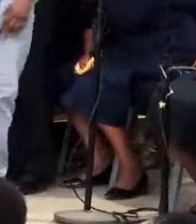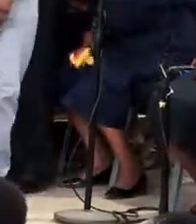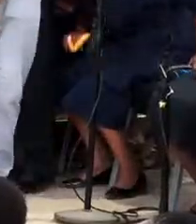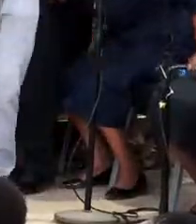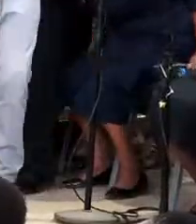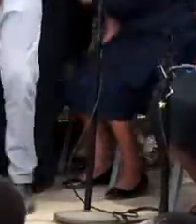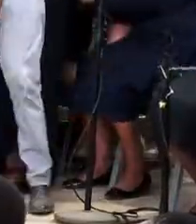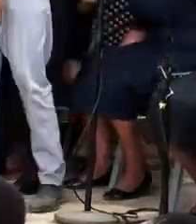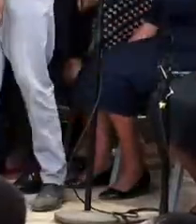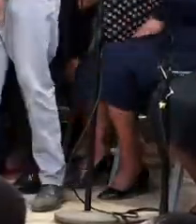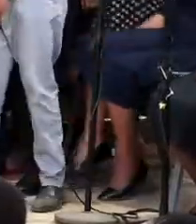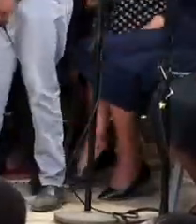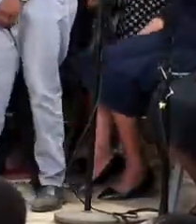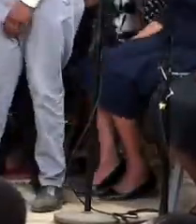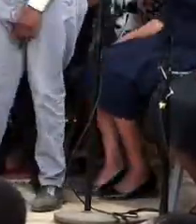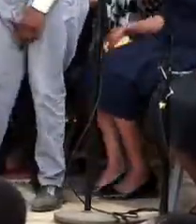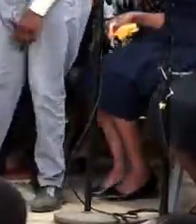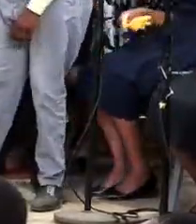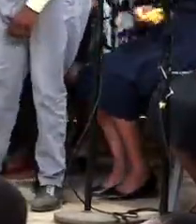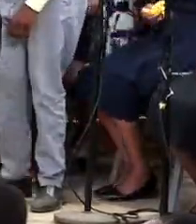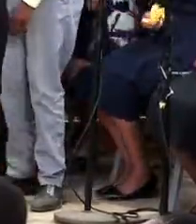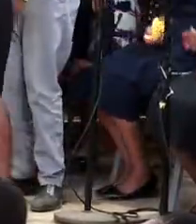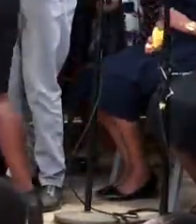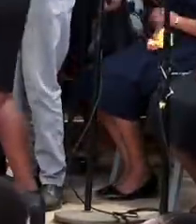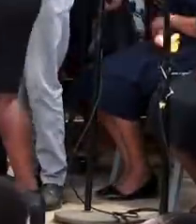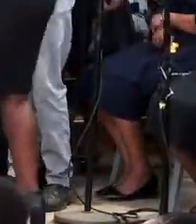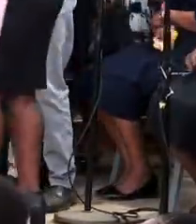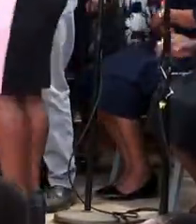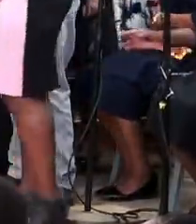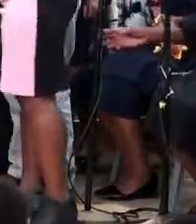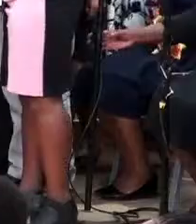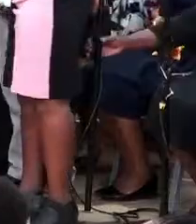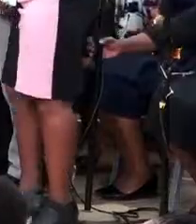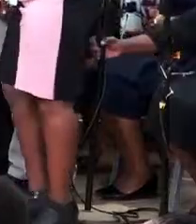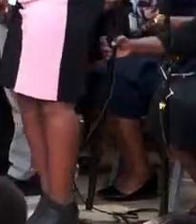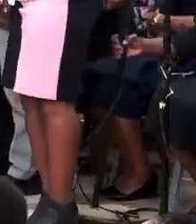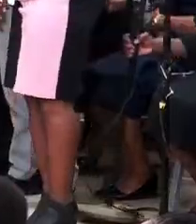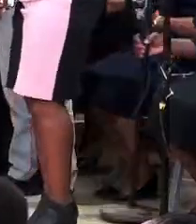ogetekeno kwera ona itanekene